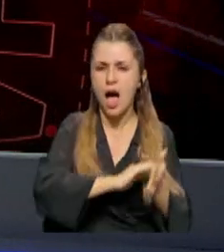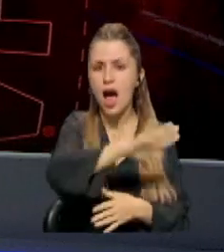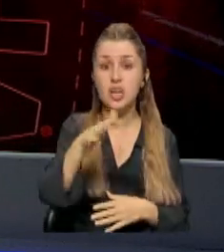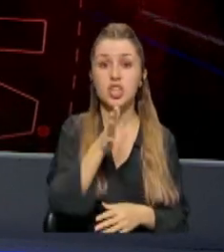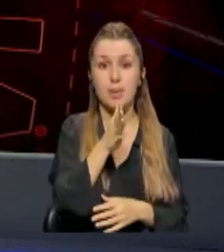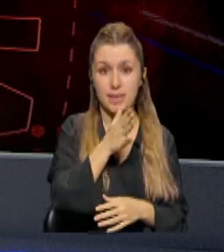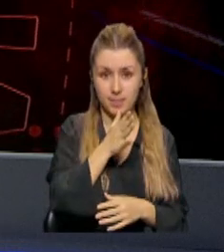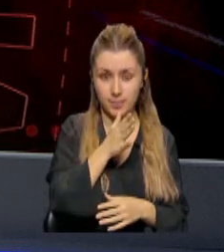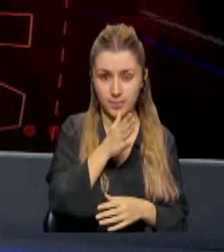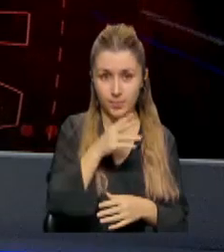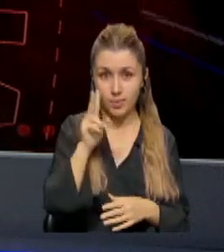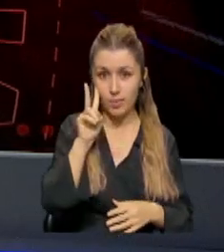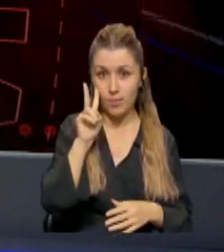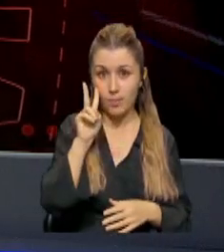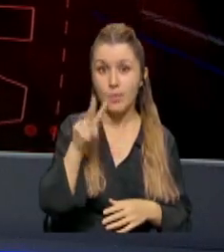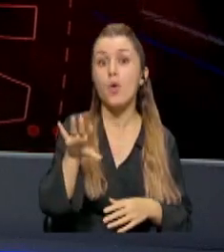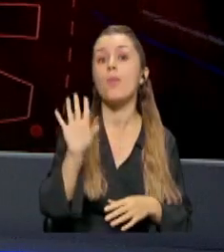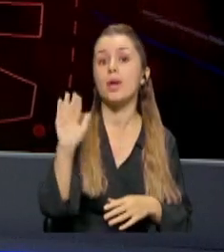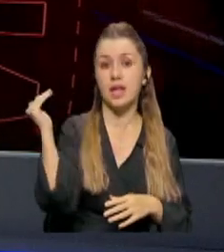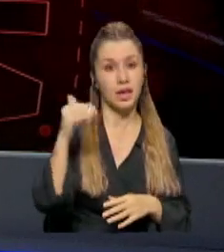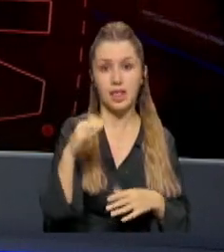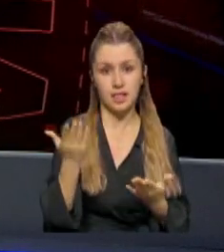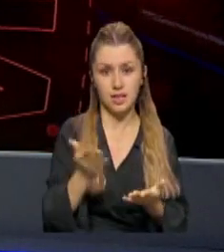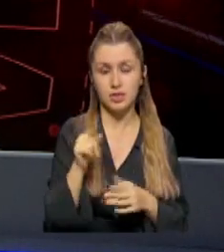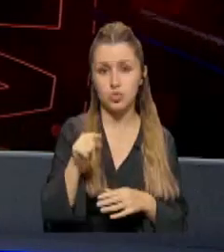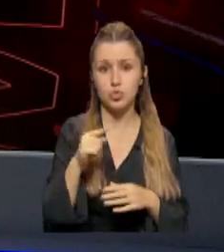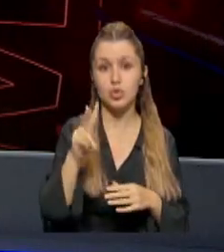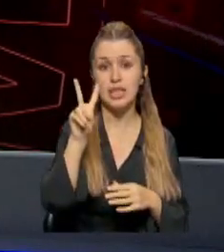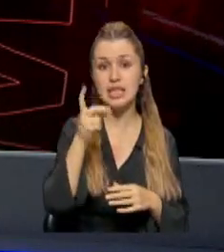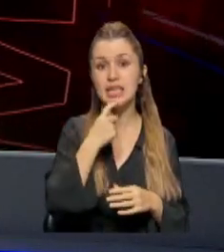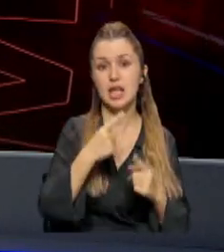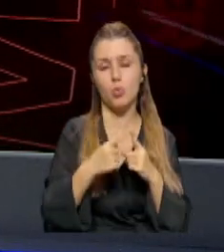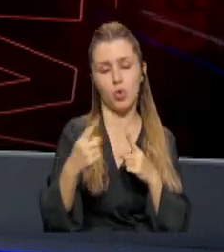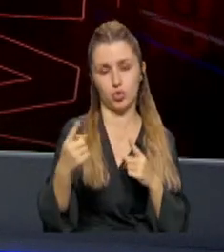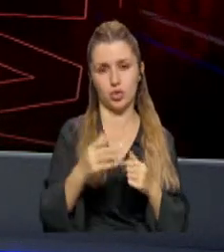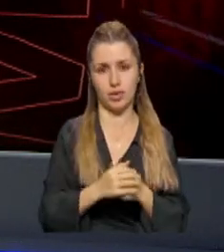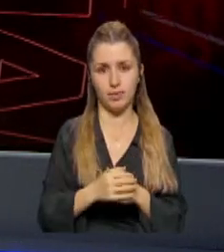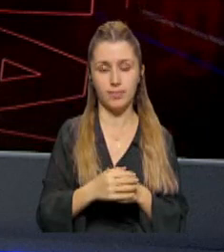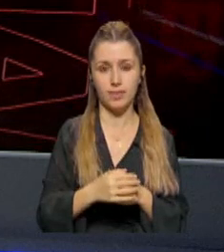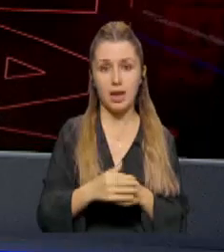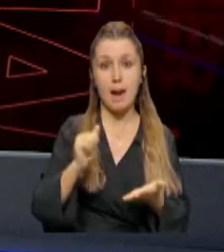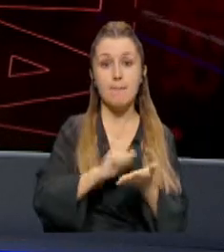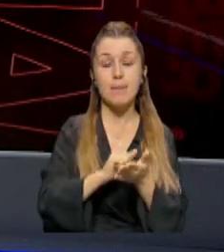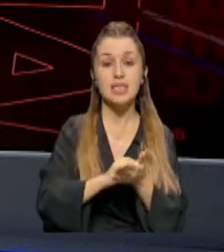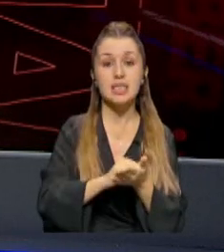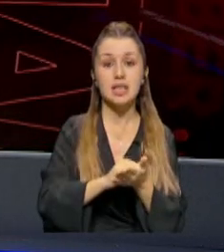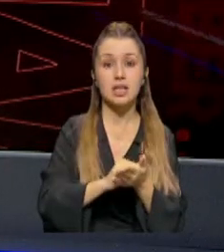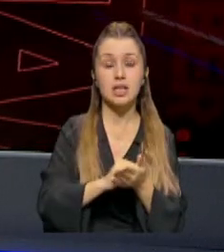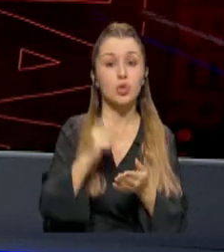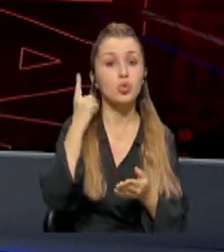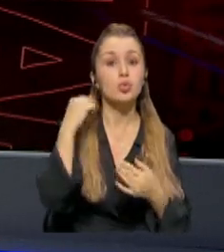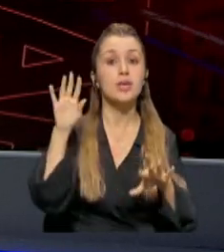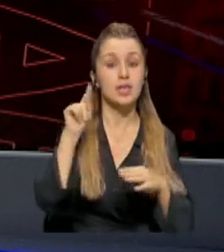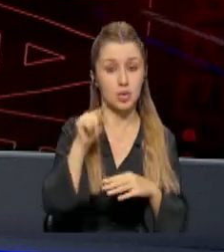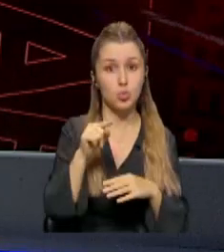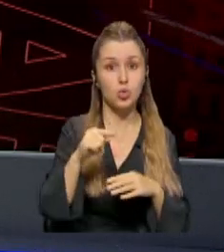bilip görmemezlikten mi gelindi şu iki yıl boyunca? Basına yansımasaydı